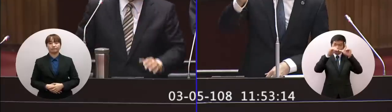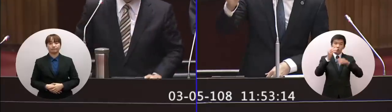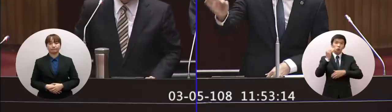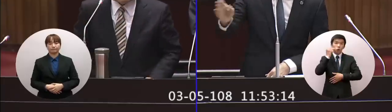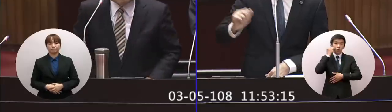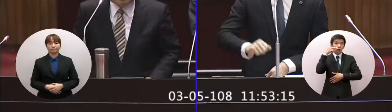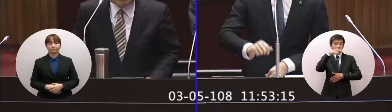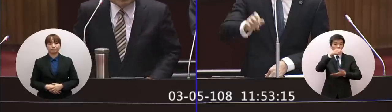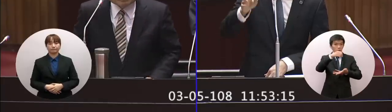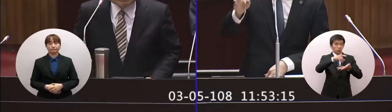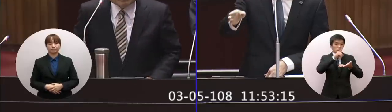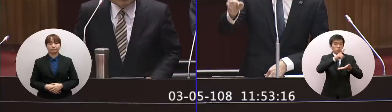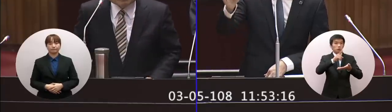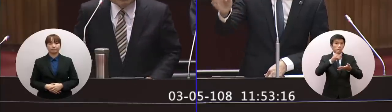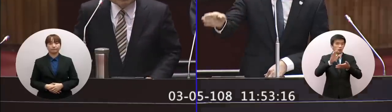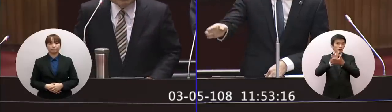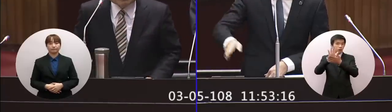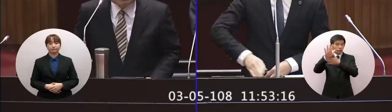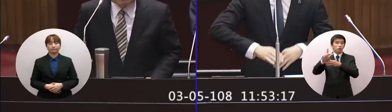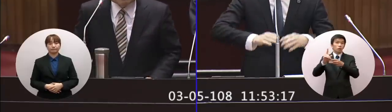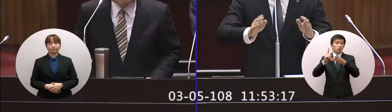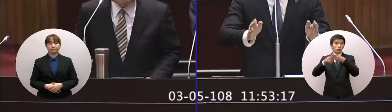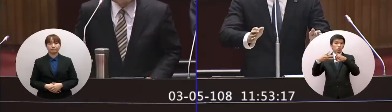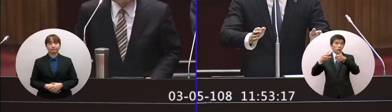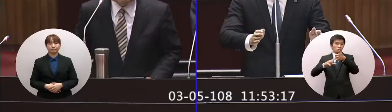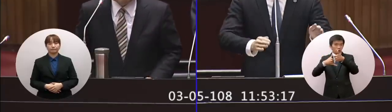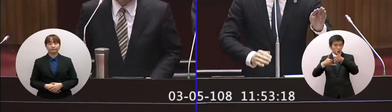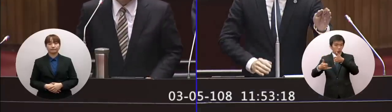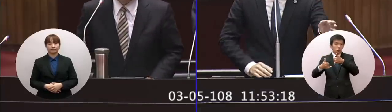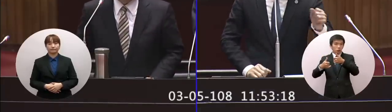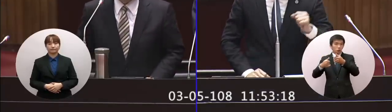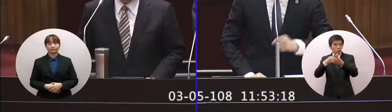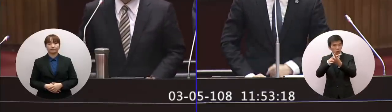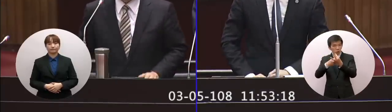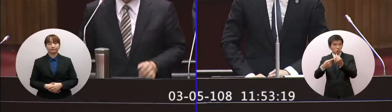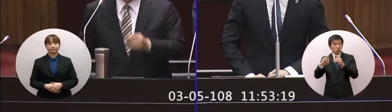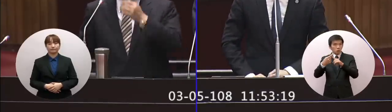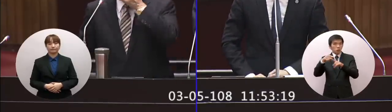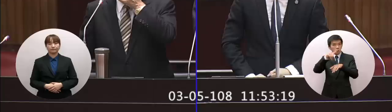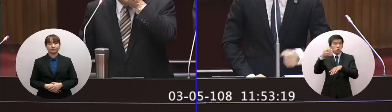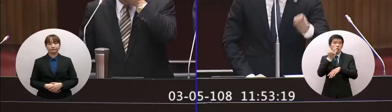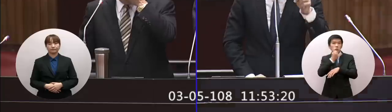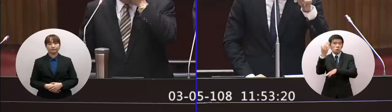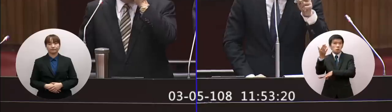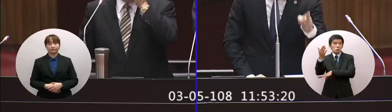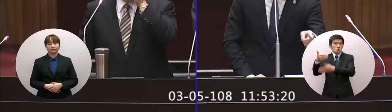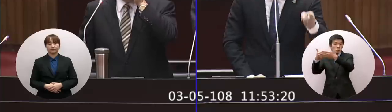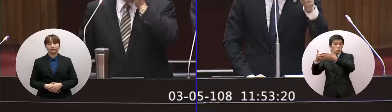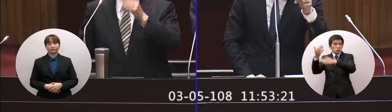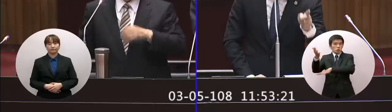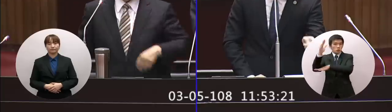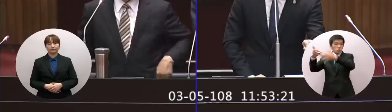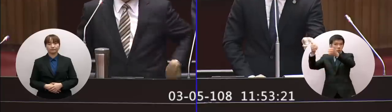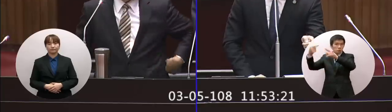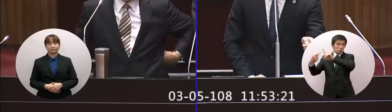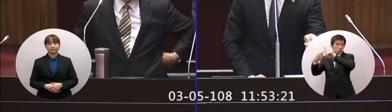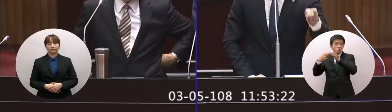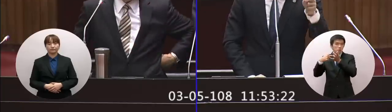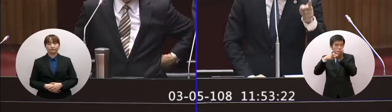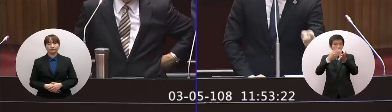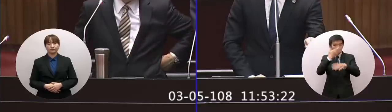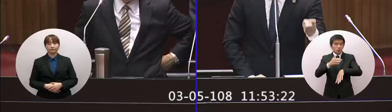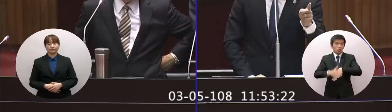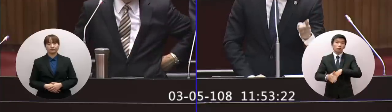讲哦，我相信过来哦，主委者、立委会或者有足侪人哦，中国官员伊就无一定会当来啊，因为伊其实都有一挂人